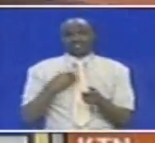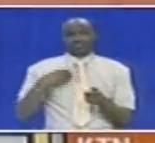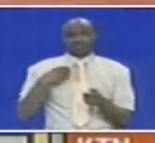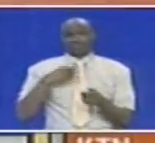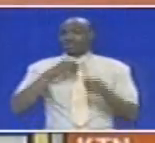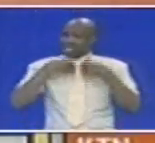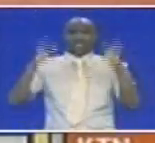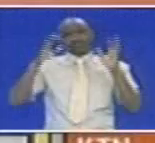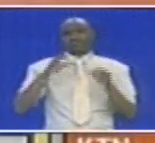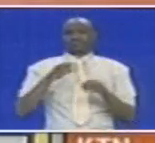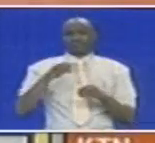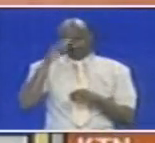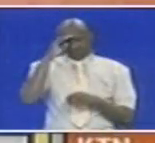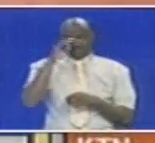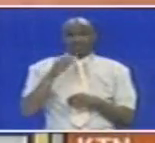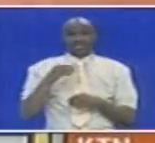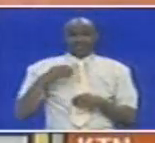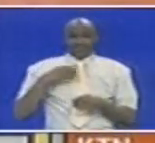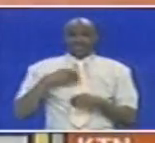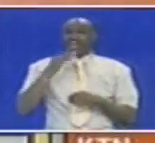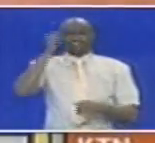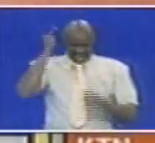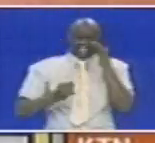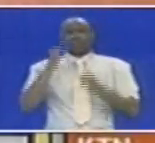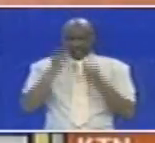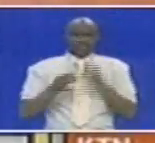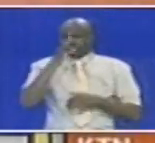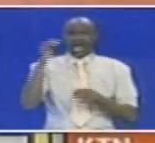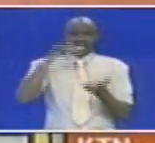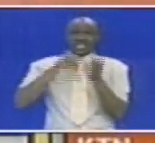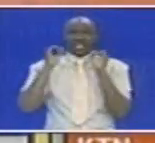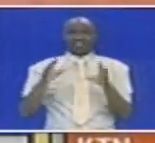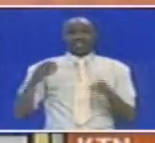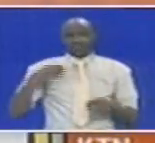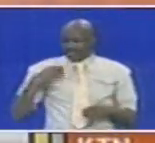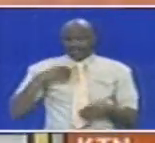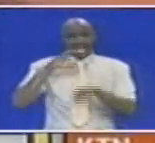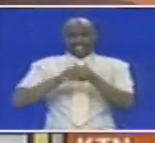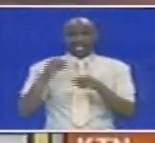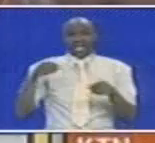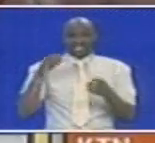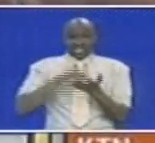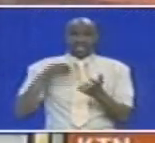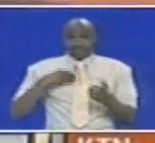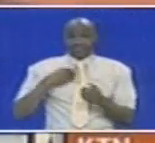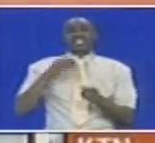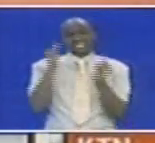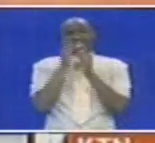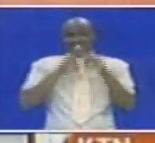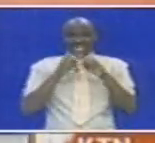nimeiacha. Nimeiacha hiyo mara ya mwisho, yani hata kama sijasikwa tena, hata kama nimekunywa miaka